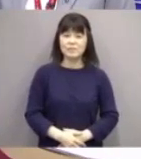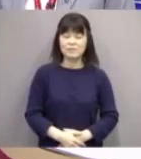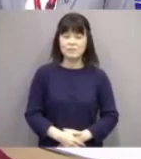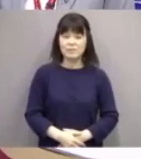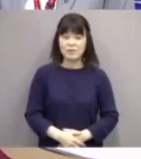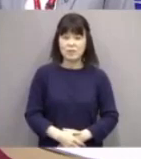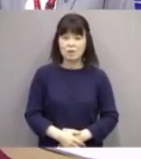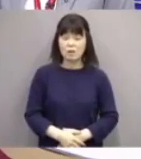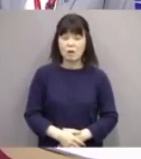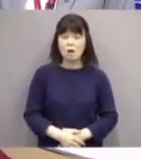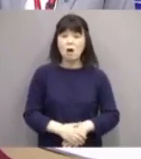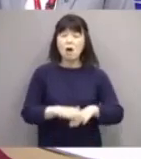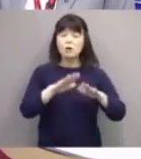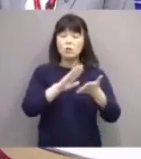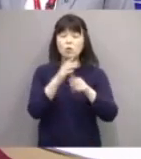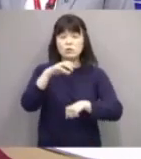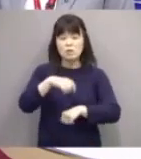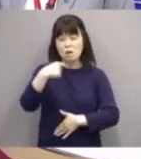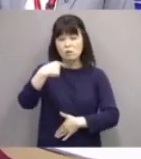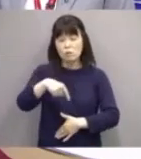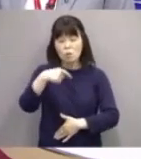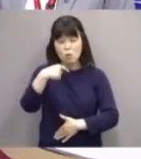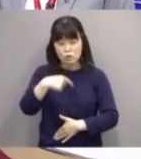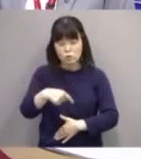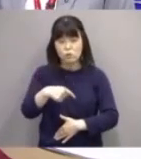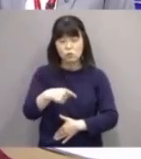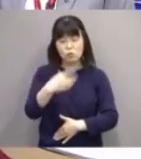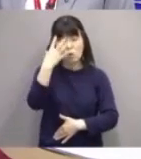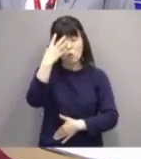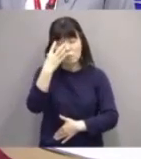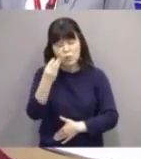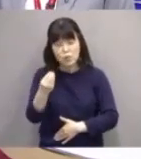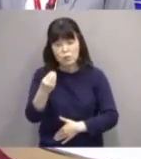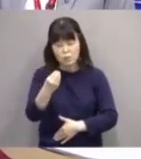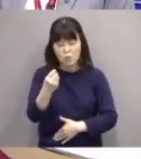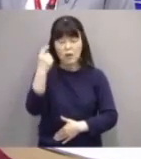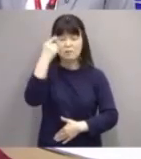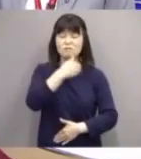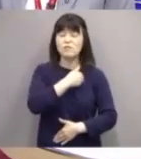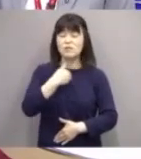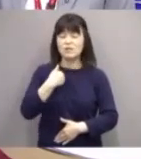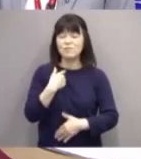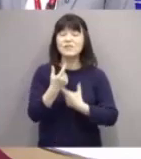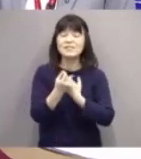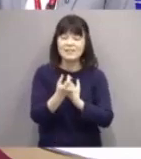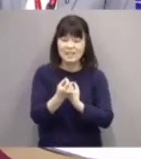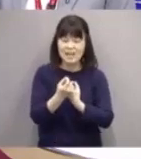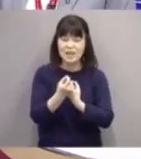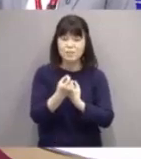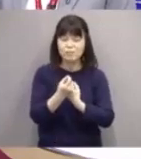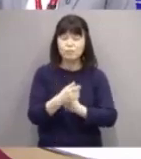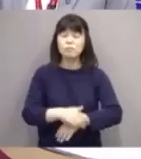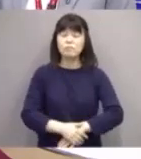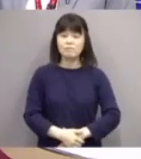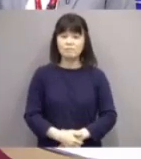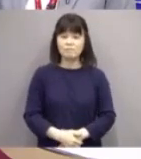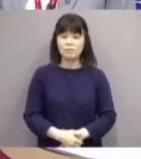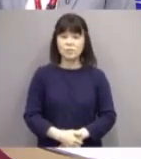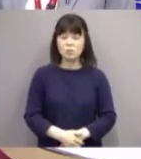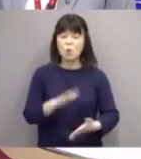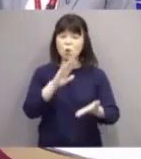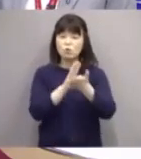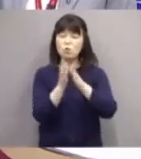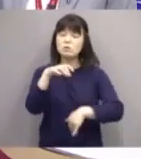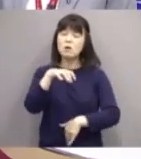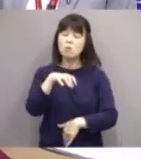幼稚園教育の魅力を感じることができる映像だったと思います。いやしかし幼稚園